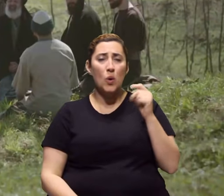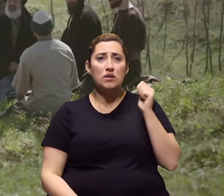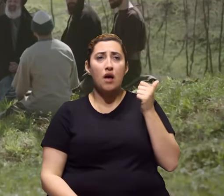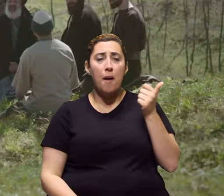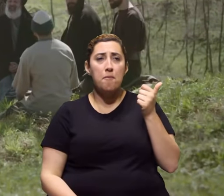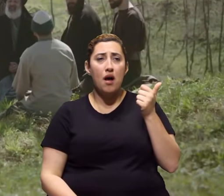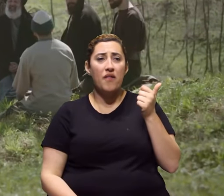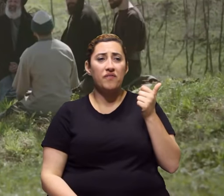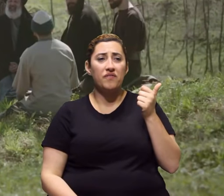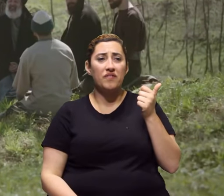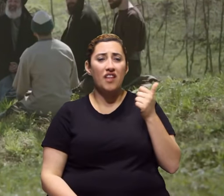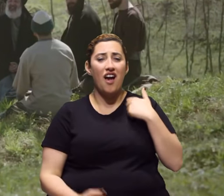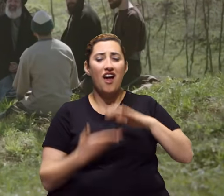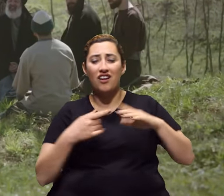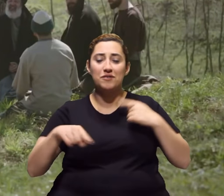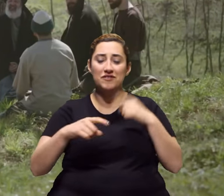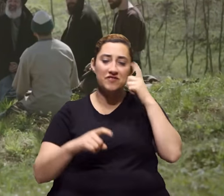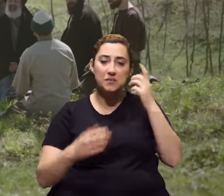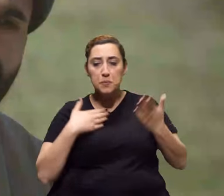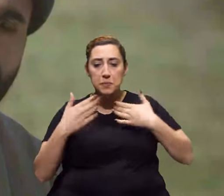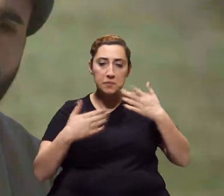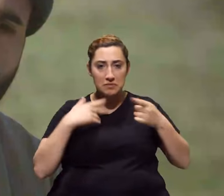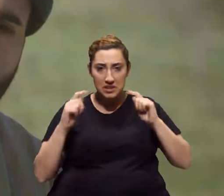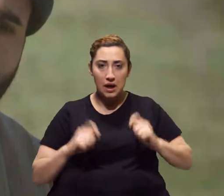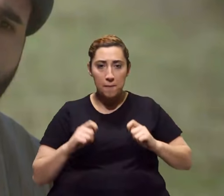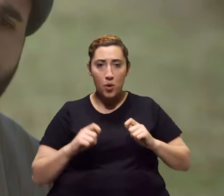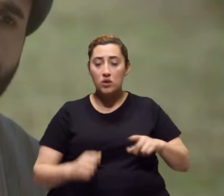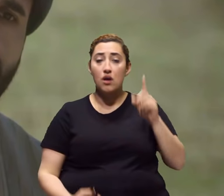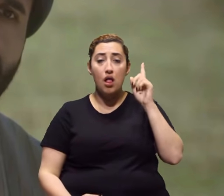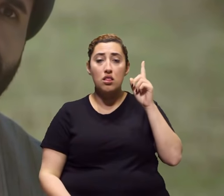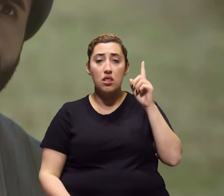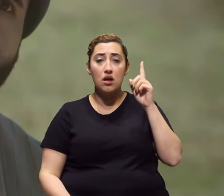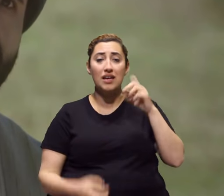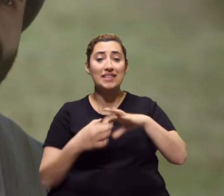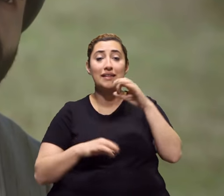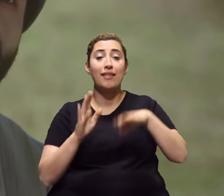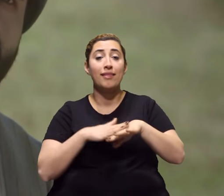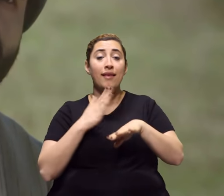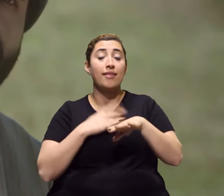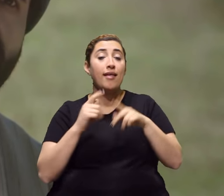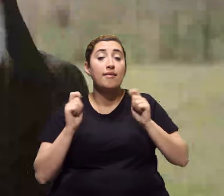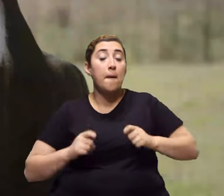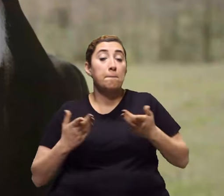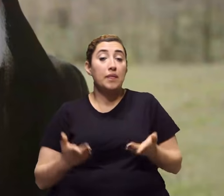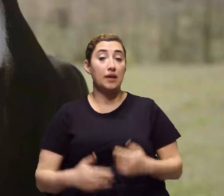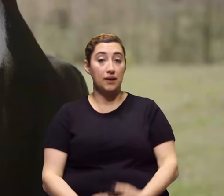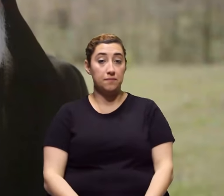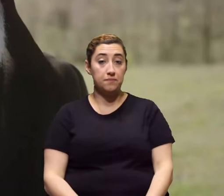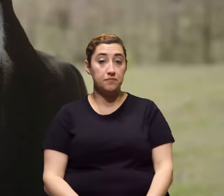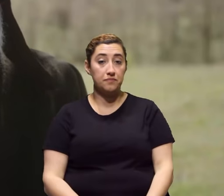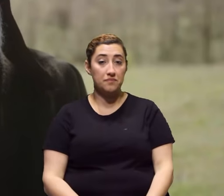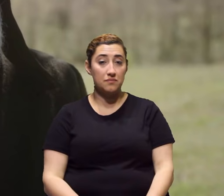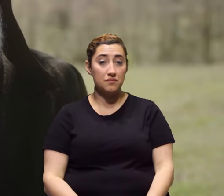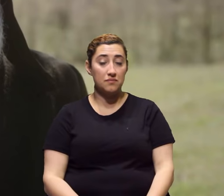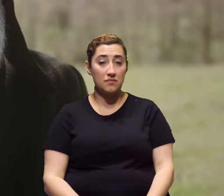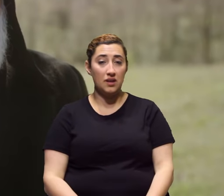vakit canlar ile bile fikirleşiriz. Allah insanı niçin yarattı?